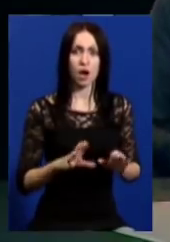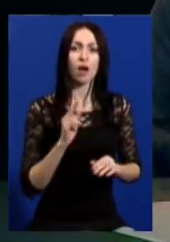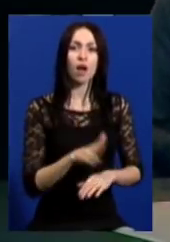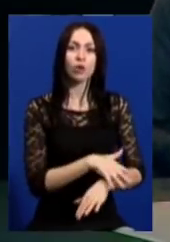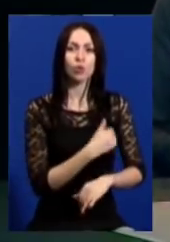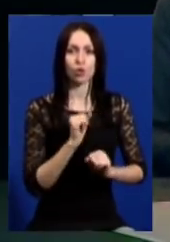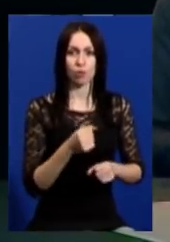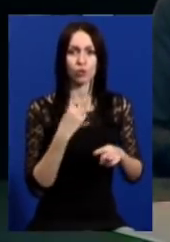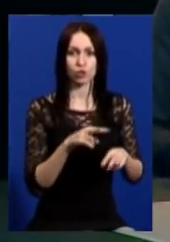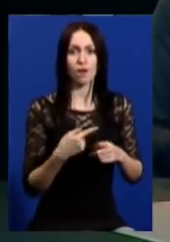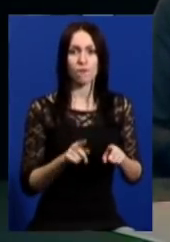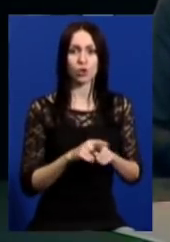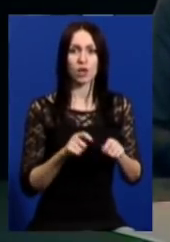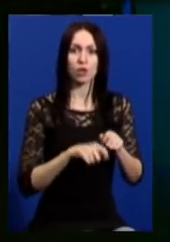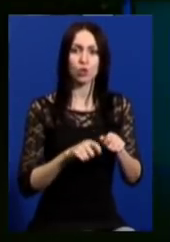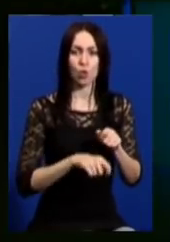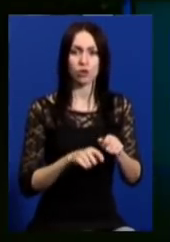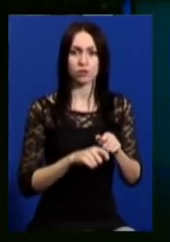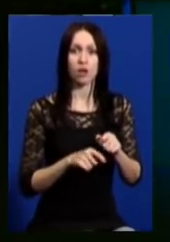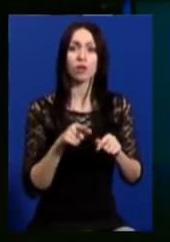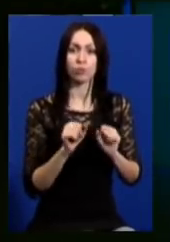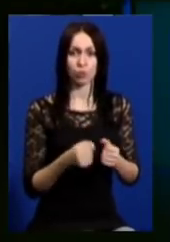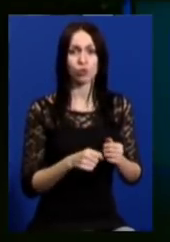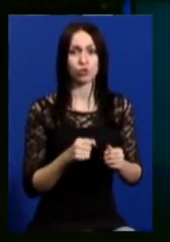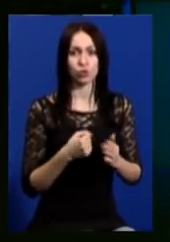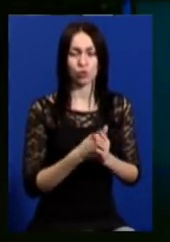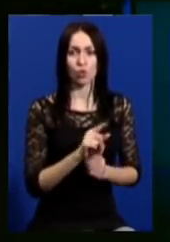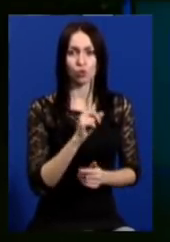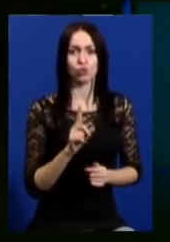він може тривати, цей контроль другої лінії? Він може тривати до години.